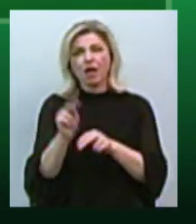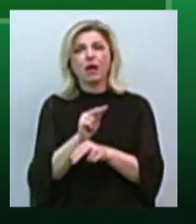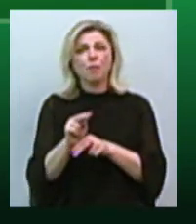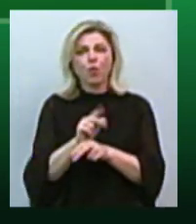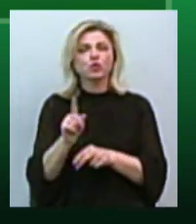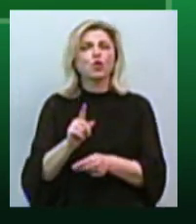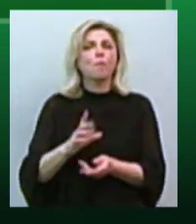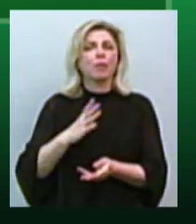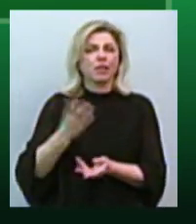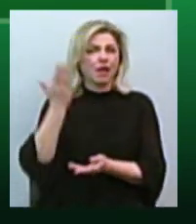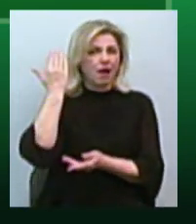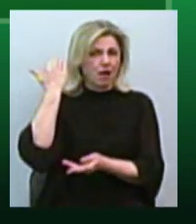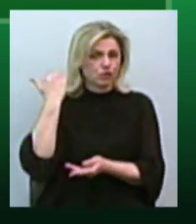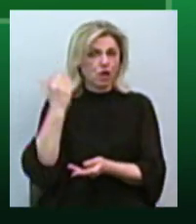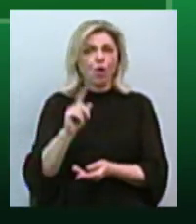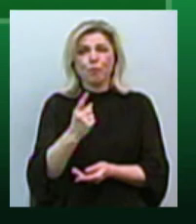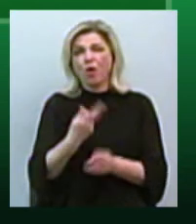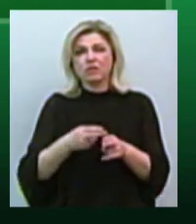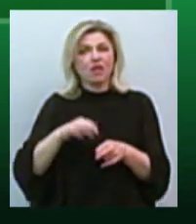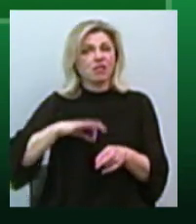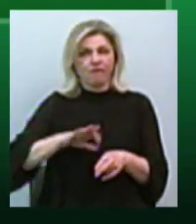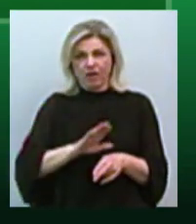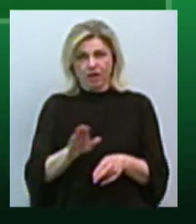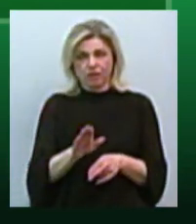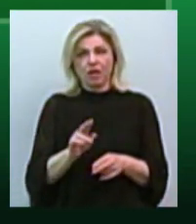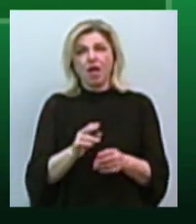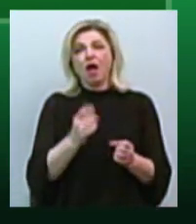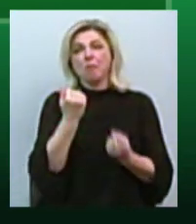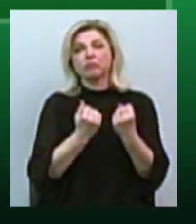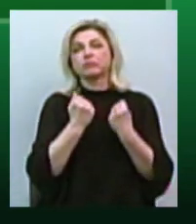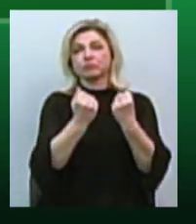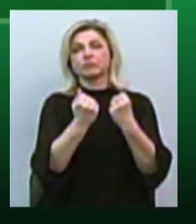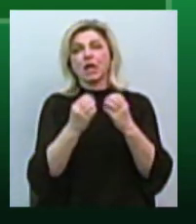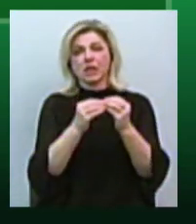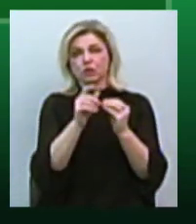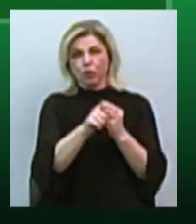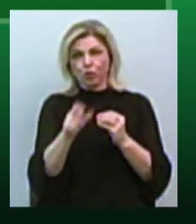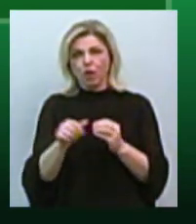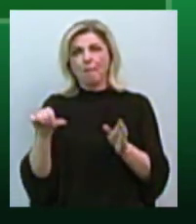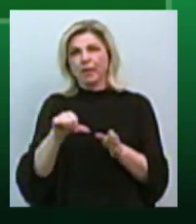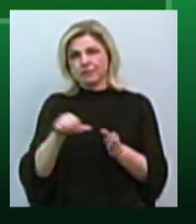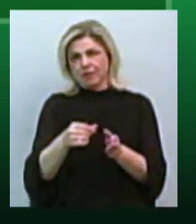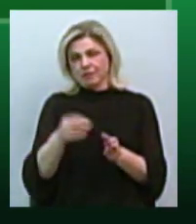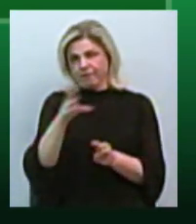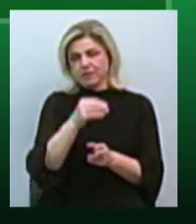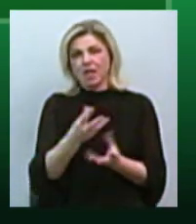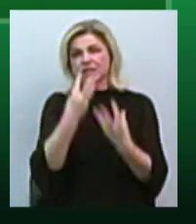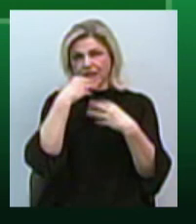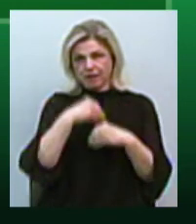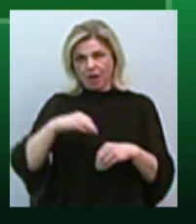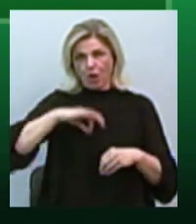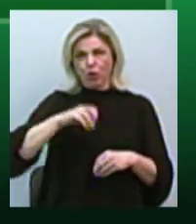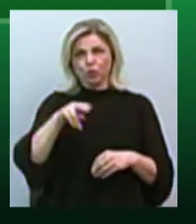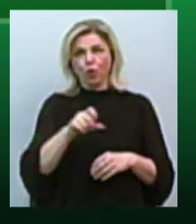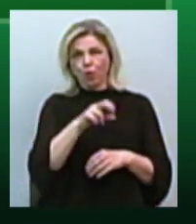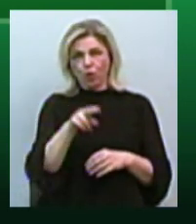них накопичились. Тому що це не рентабельно. Перевозити 10 пасажирів, паливо з'їдає всі доходи. Тому очікуємо скорочення